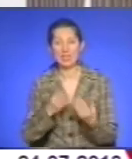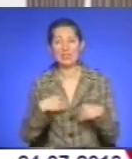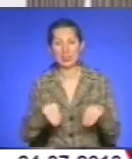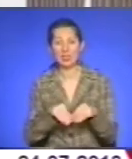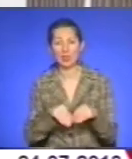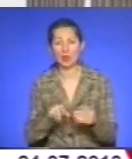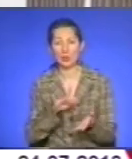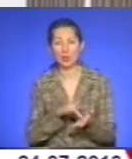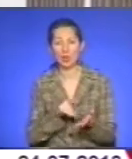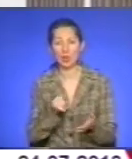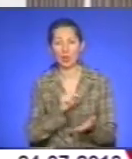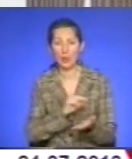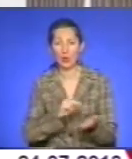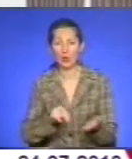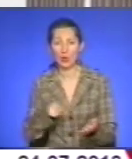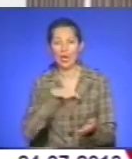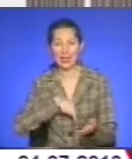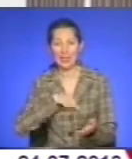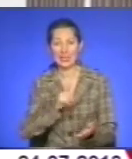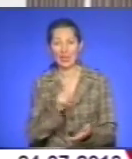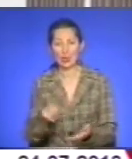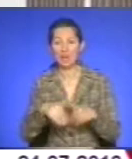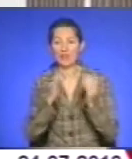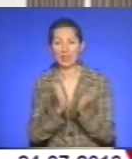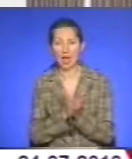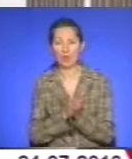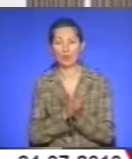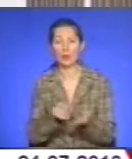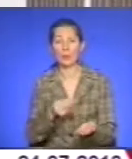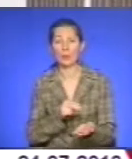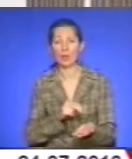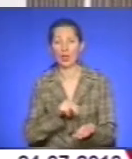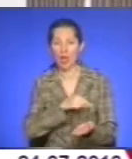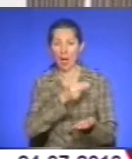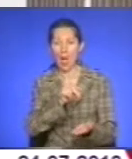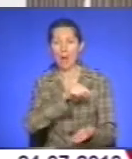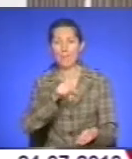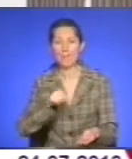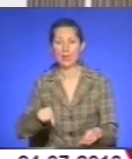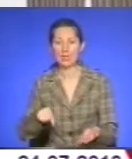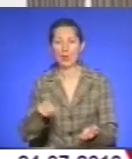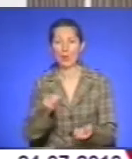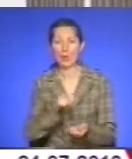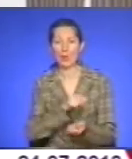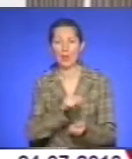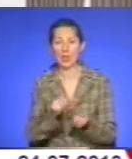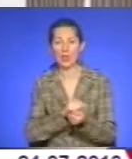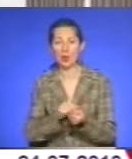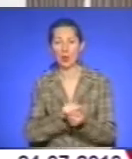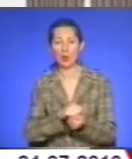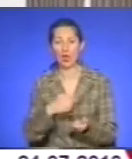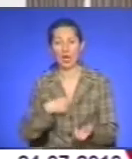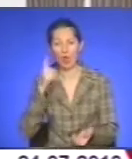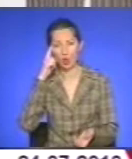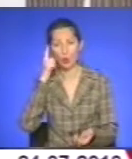вони переносять той настрій людей загальному і викладають його своїм пензликом на певний малюнок. І я думаю, що це